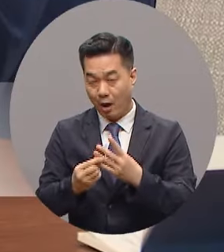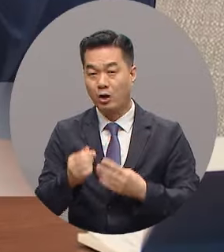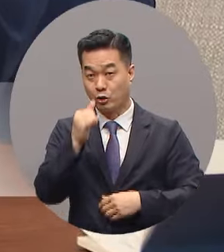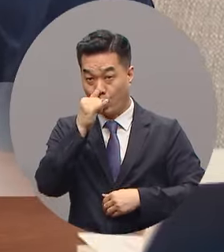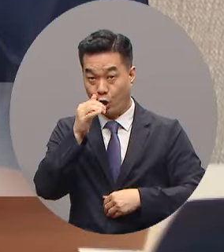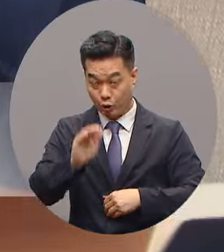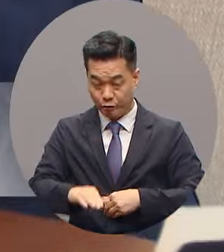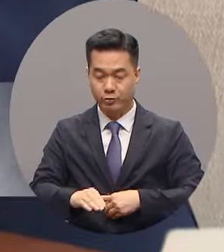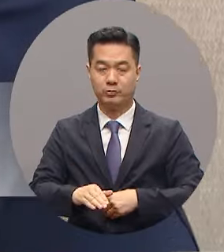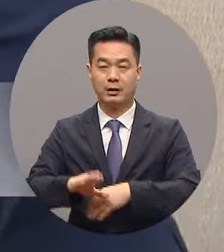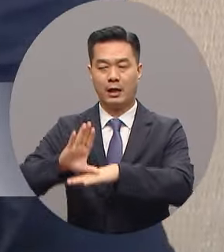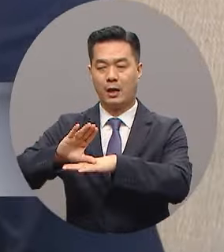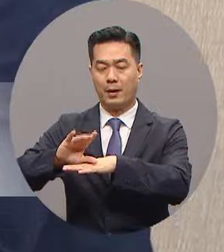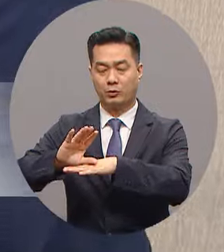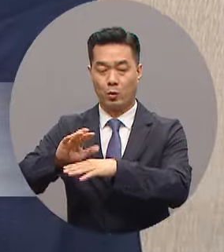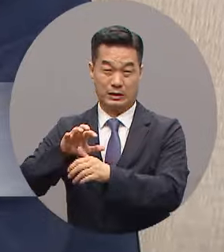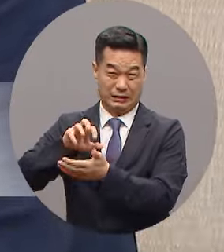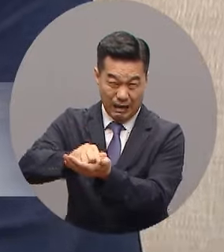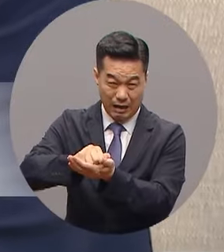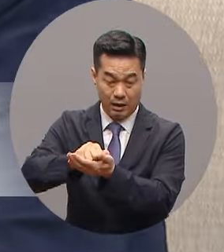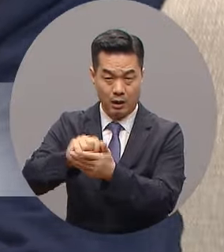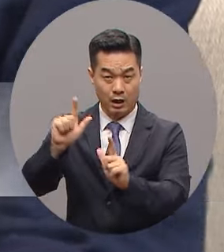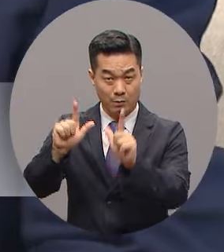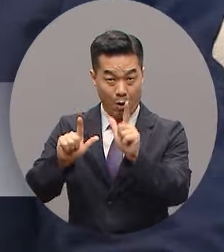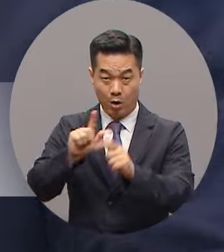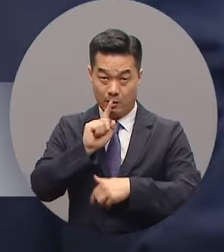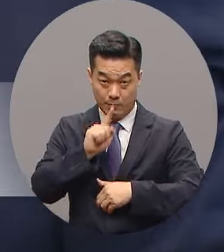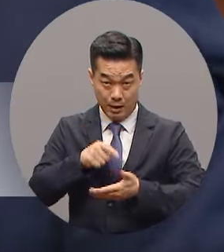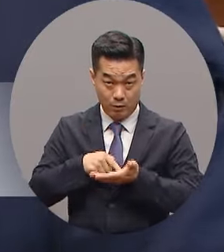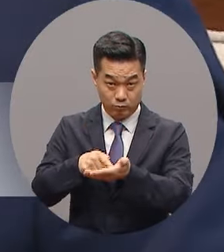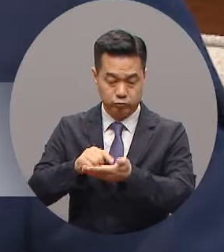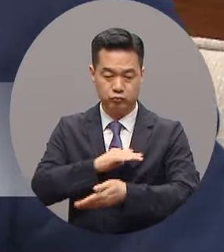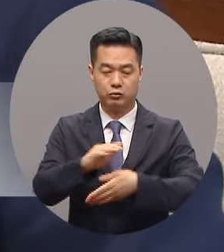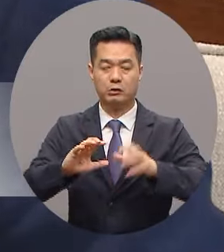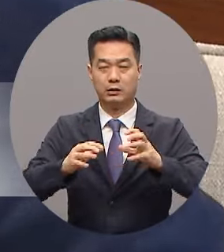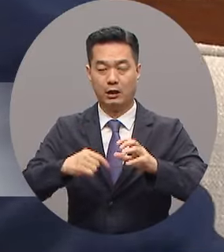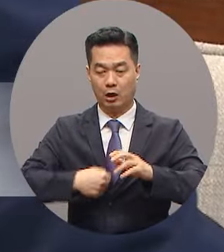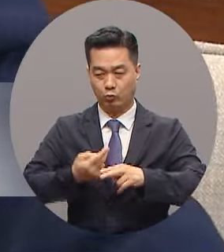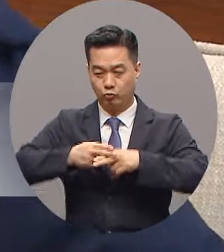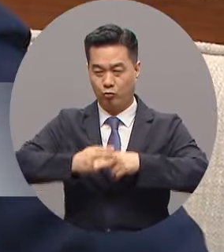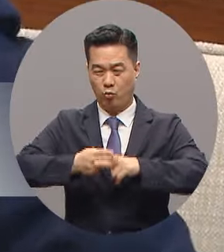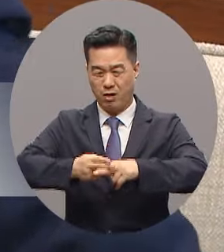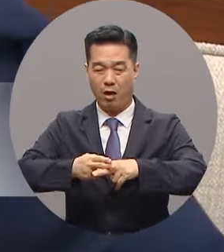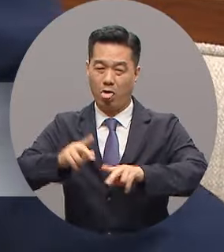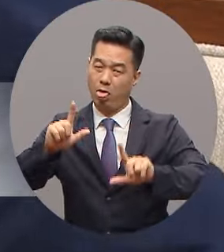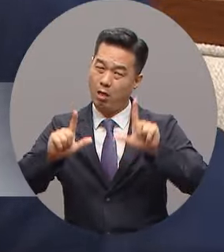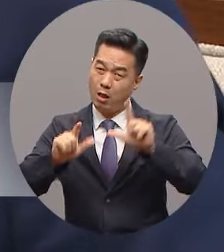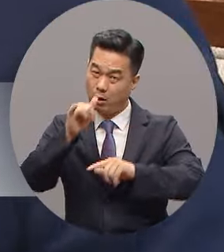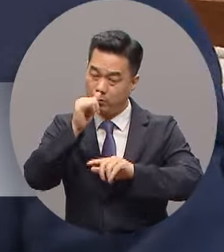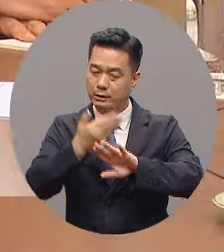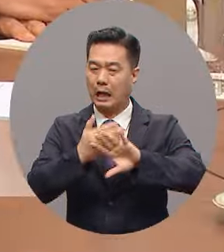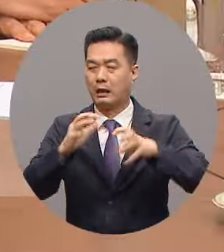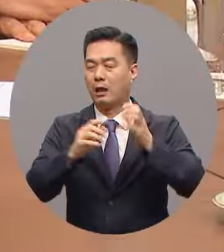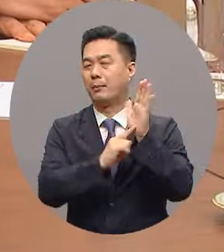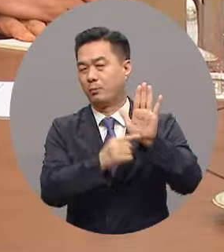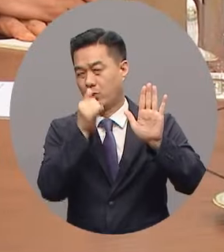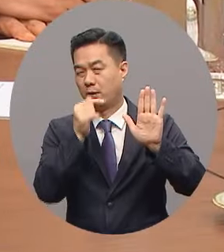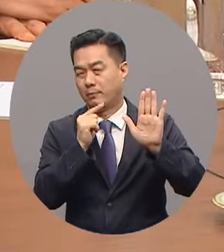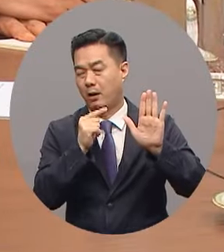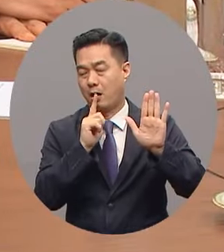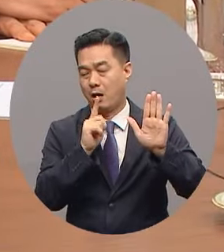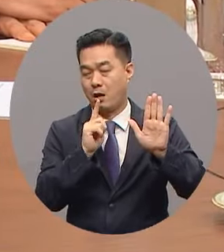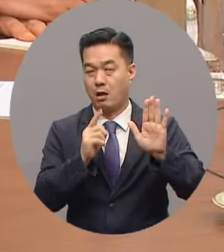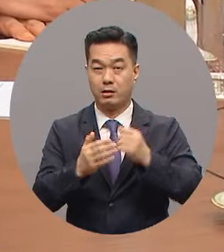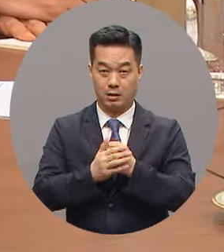정부가 방송을 장악하려는 시도에 대해서 언급하면서 나라가 독재화 되고 있다는 해외 발표 얘기도 했습니다